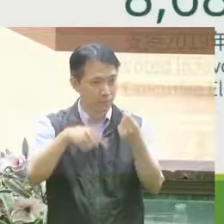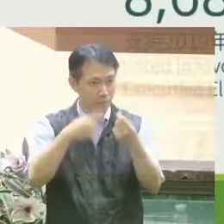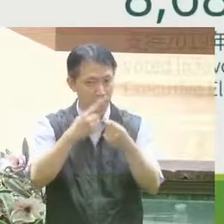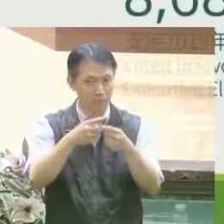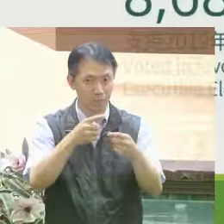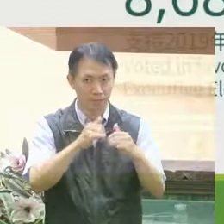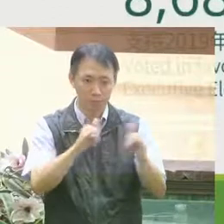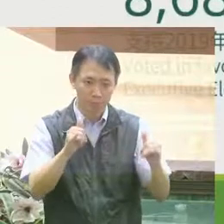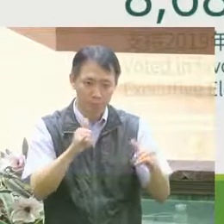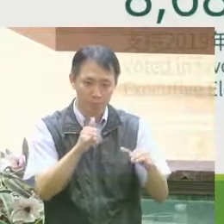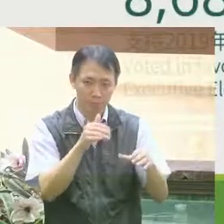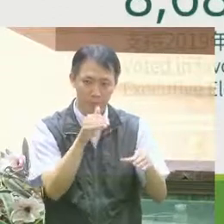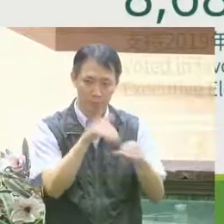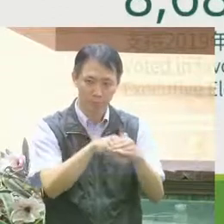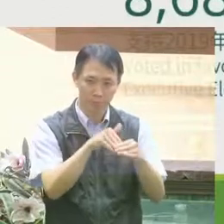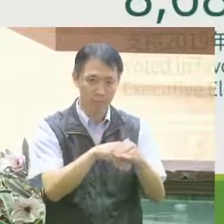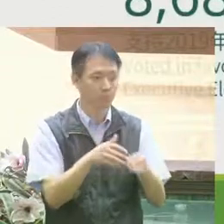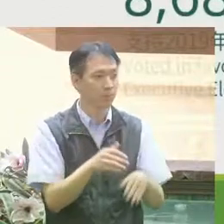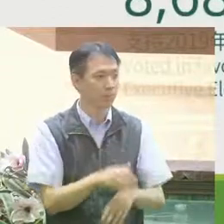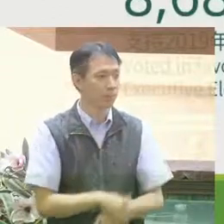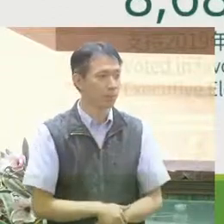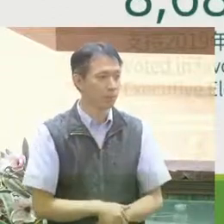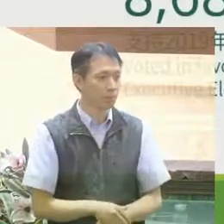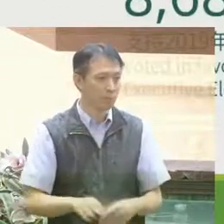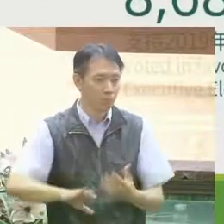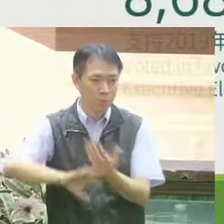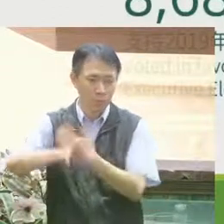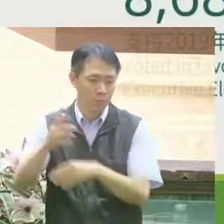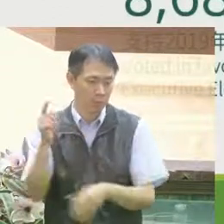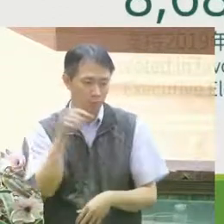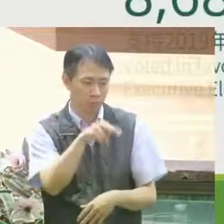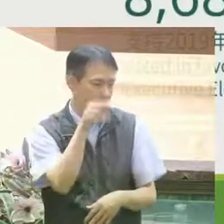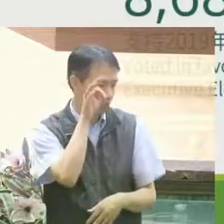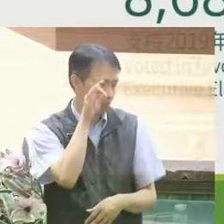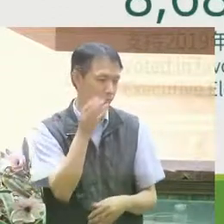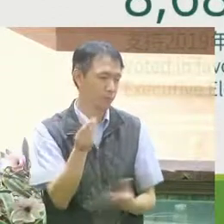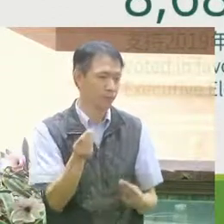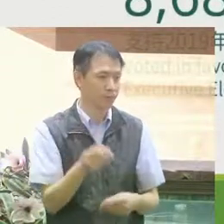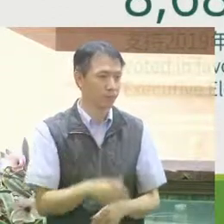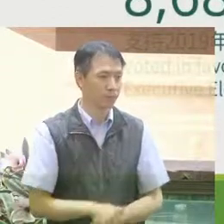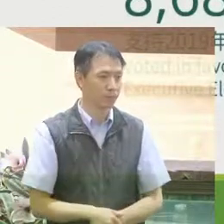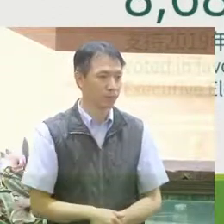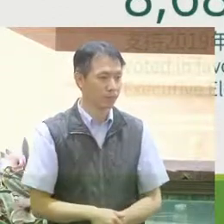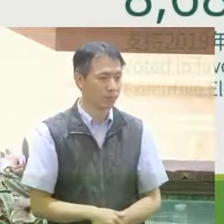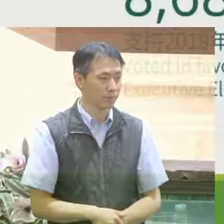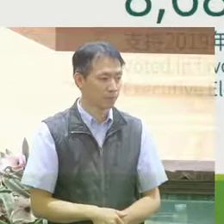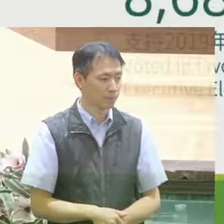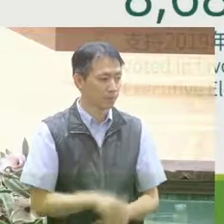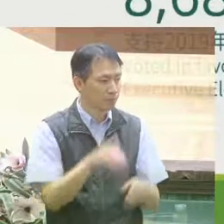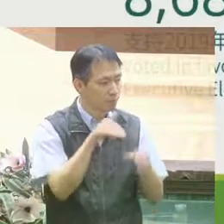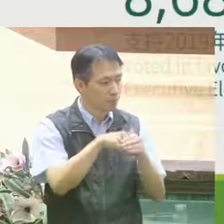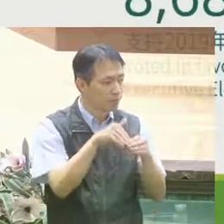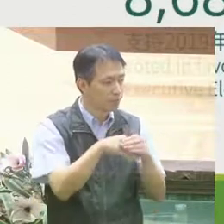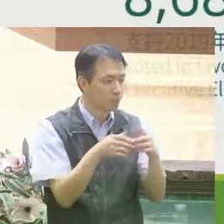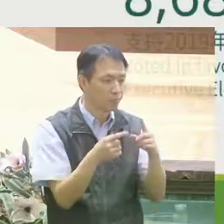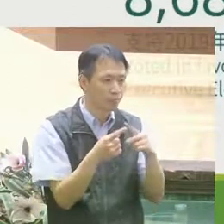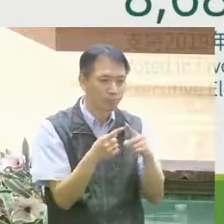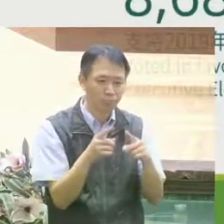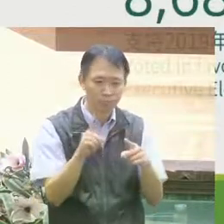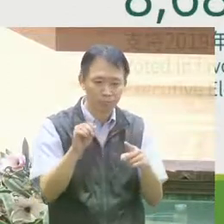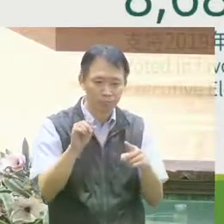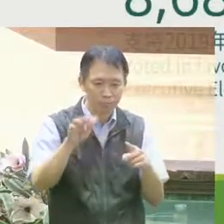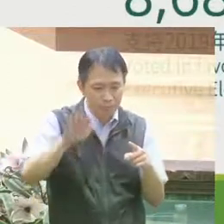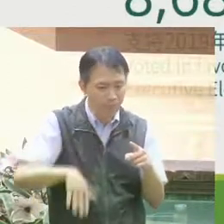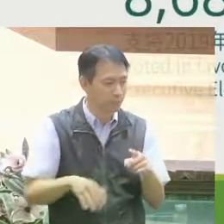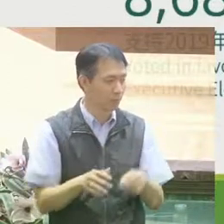投，是罕有能够得到国际媒体关注的澳门争取民主活动，投票人数不到10000，